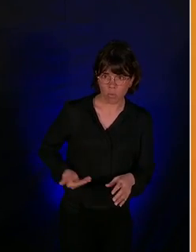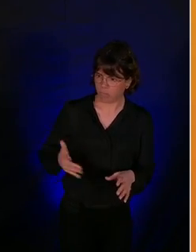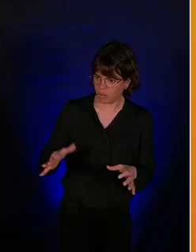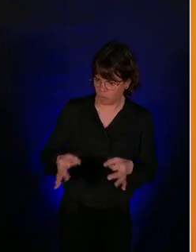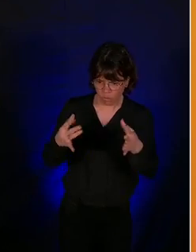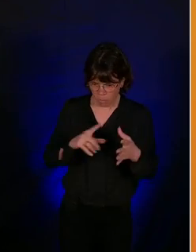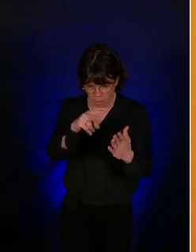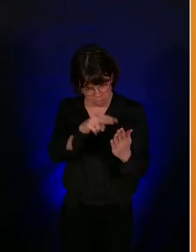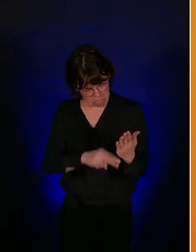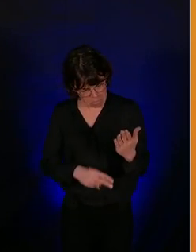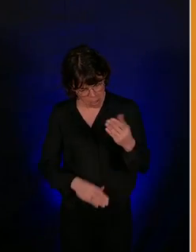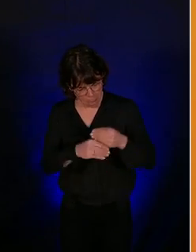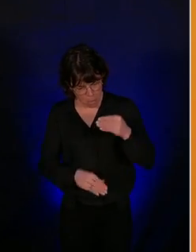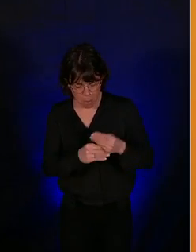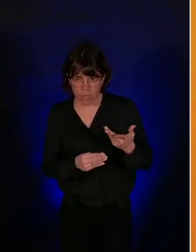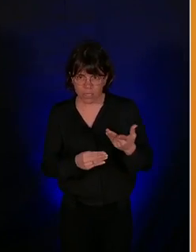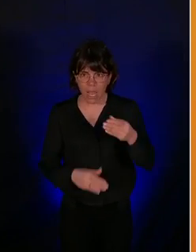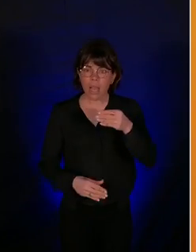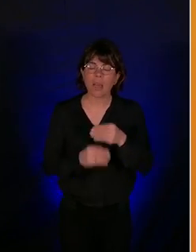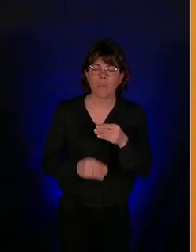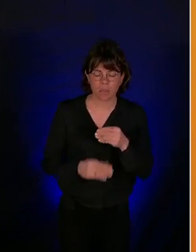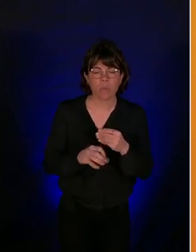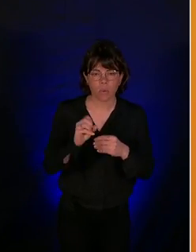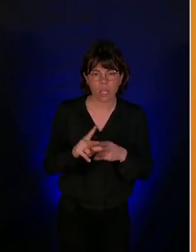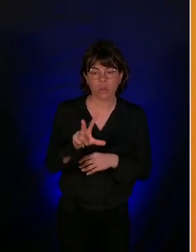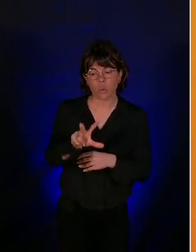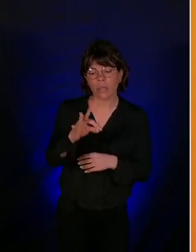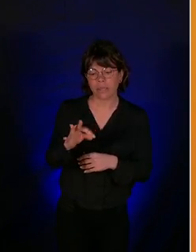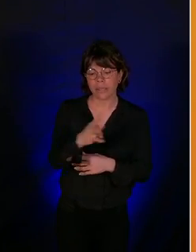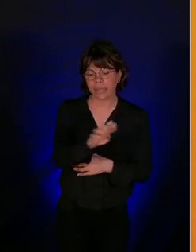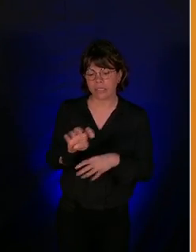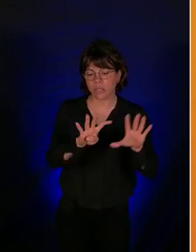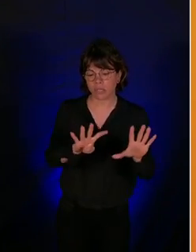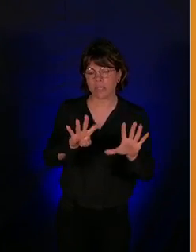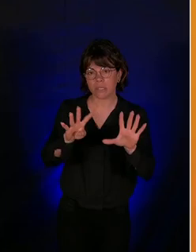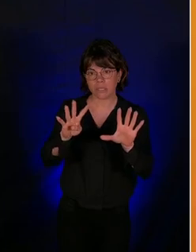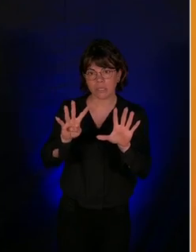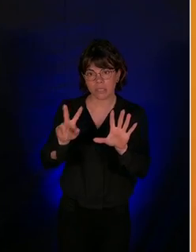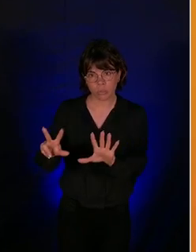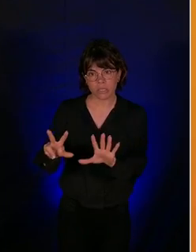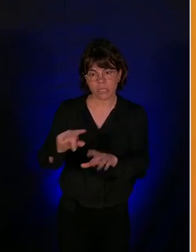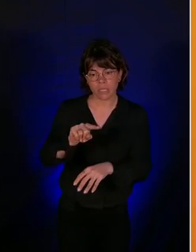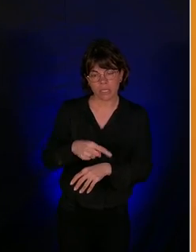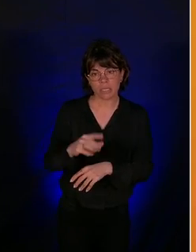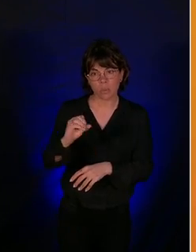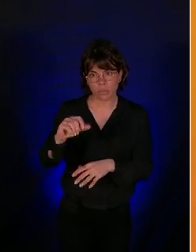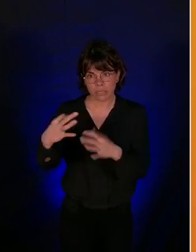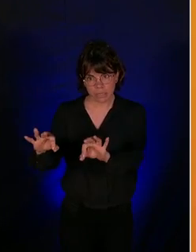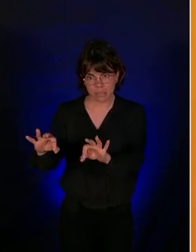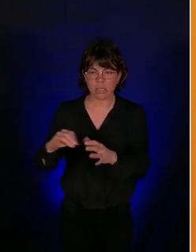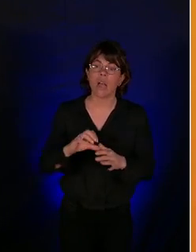amendement je suis désolé d'accord donc c'est l'abandement 3T 498 010 98 et ben c'est pasition